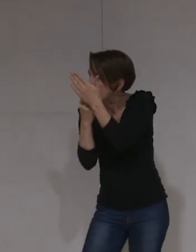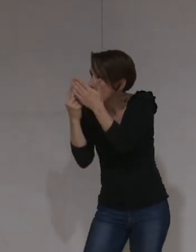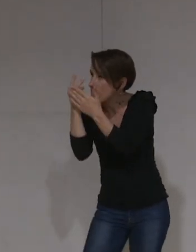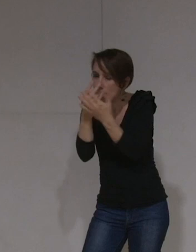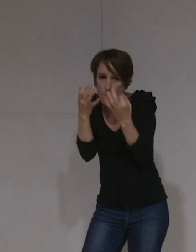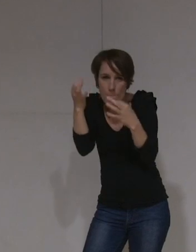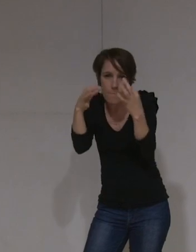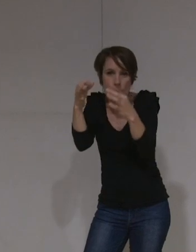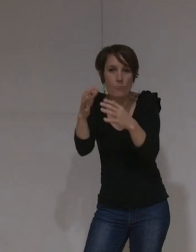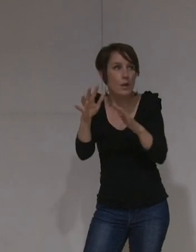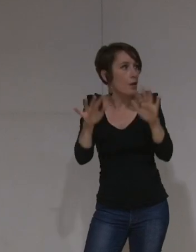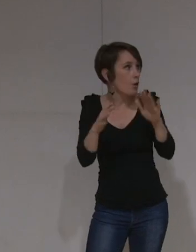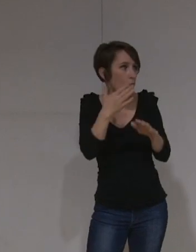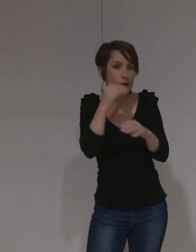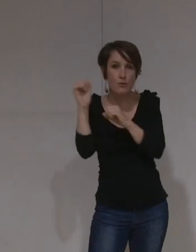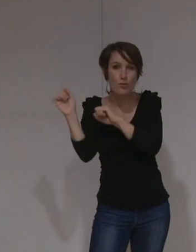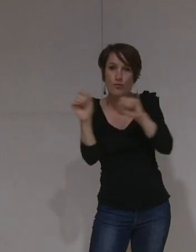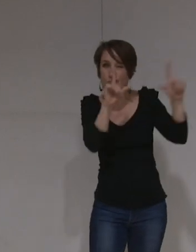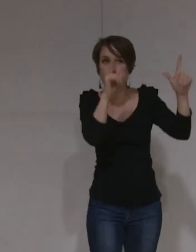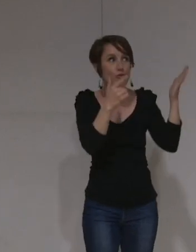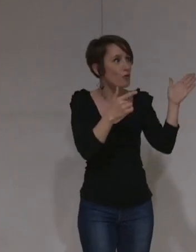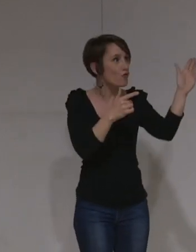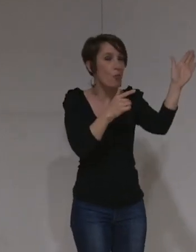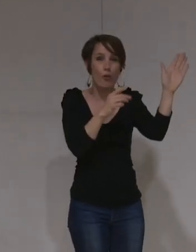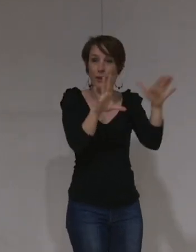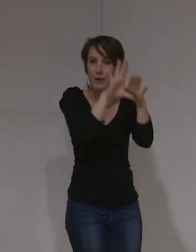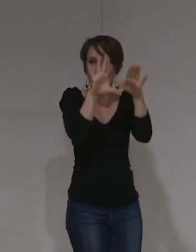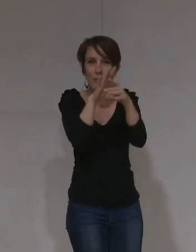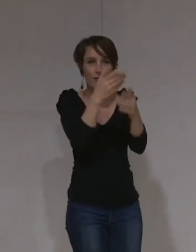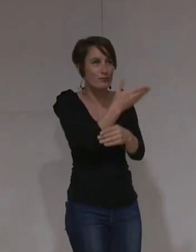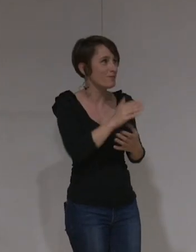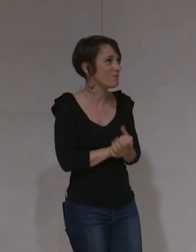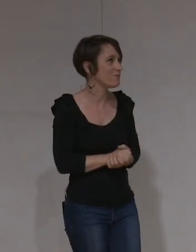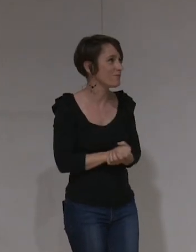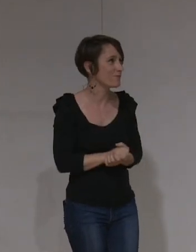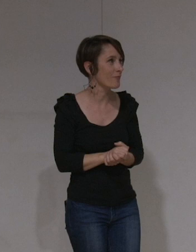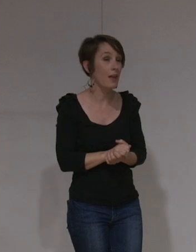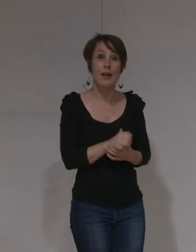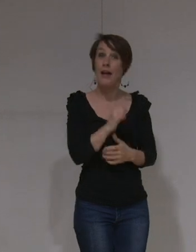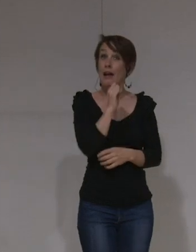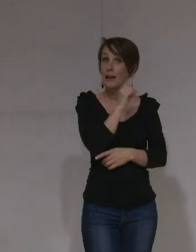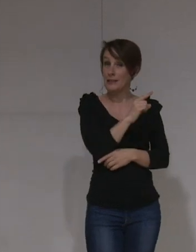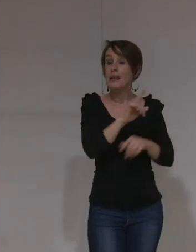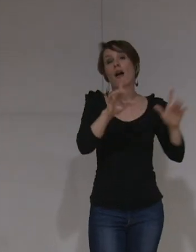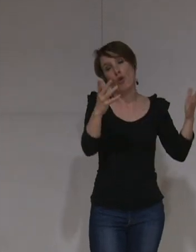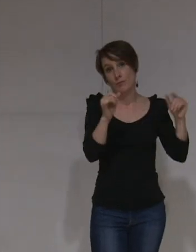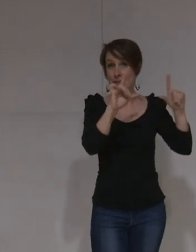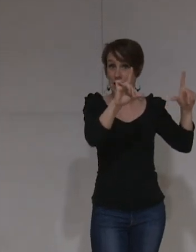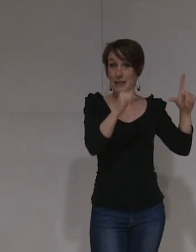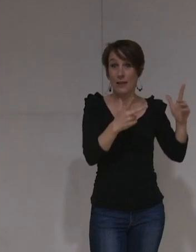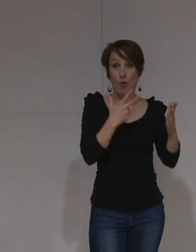je vais commencer peut-être par vous acheter quelques images alors ça c'est l'œuvre que nous allons je vous propose que nous